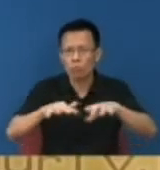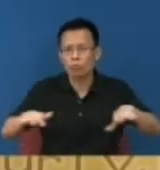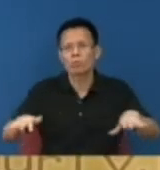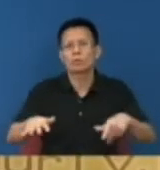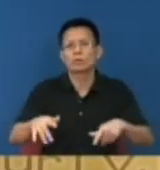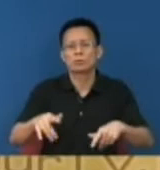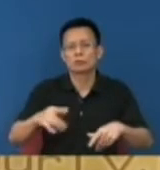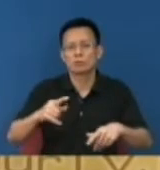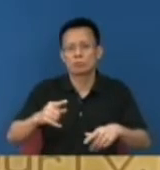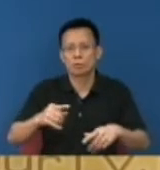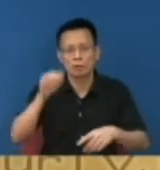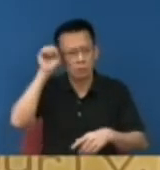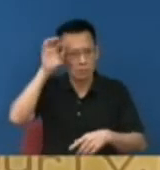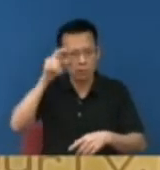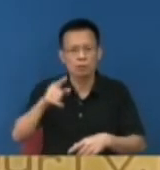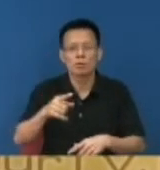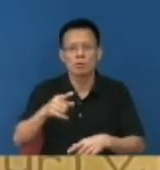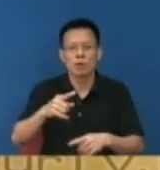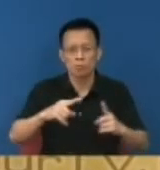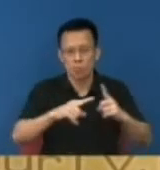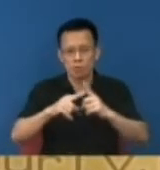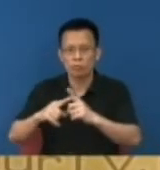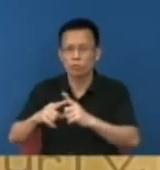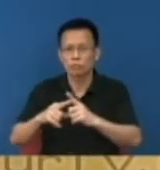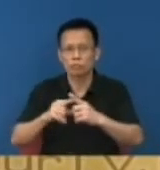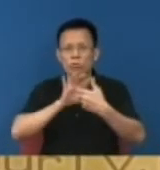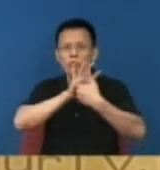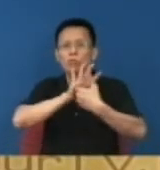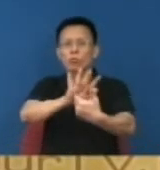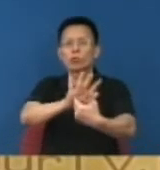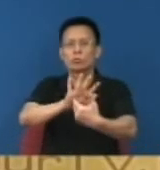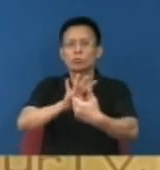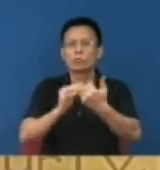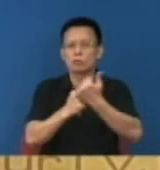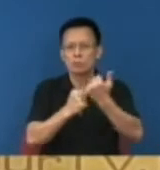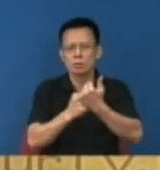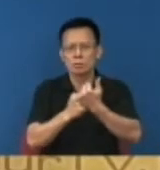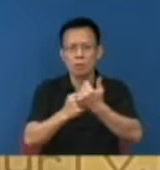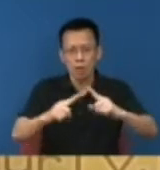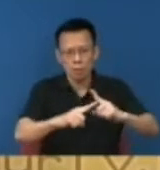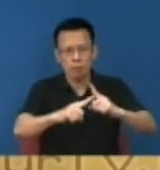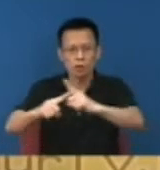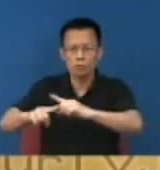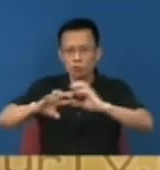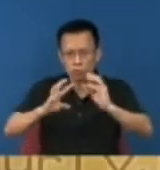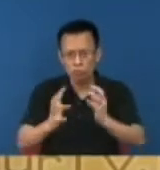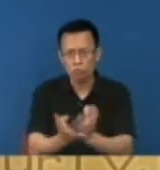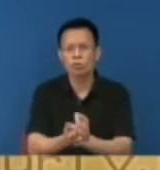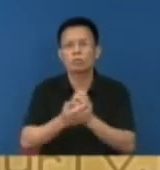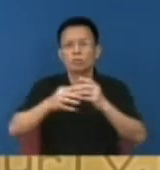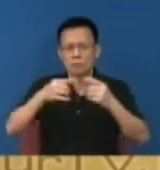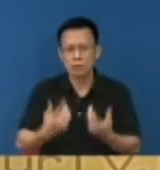修改呢個民建聯，呢、這個民主黨都拒絕支持。民主黨到底係搞緊乜嘢呢？民主